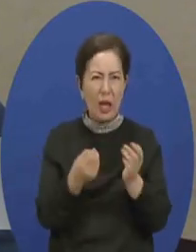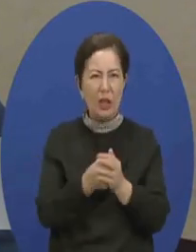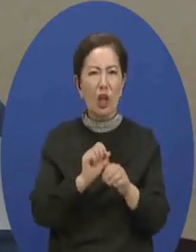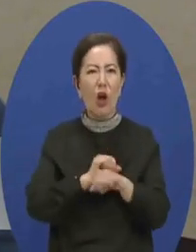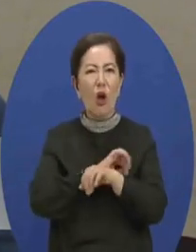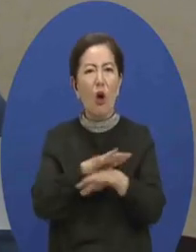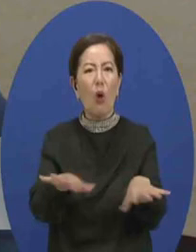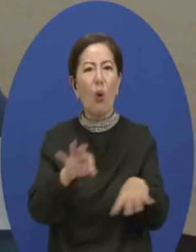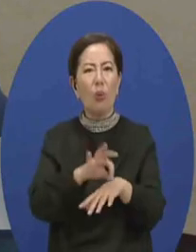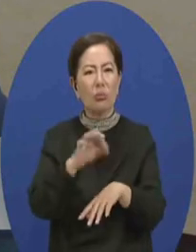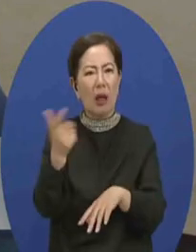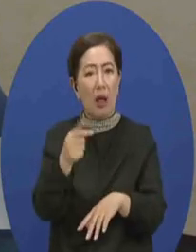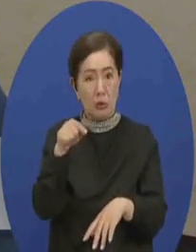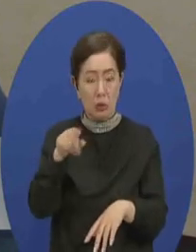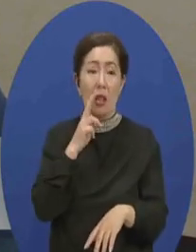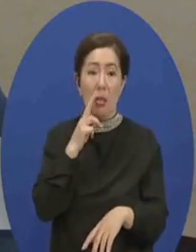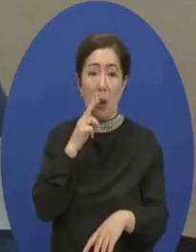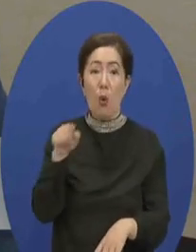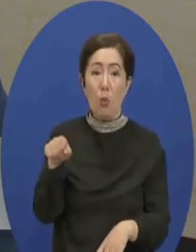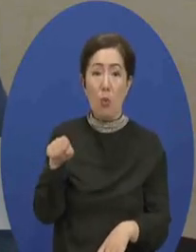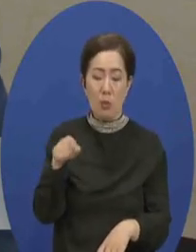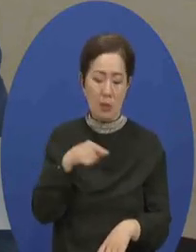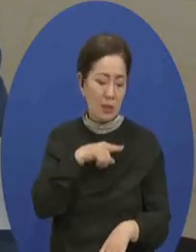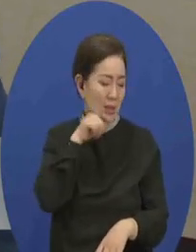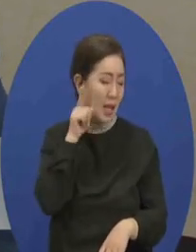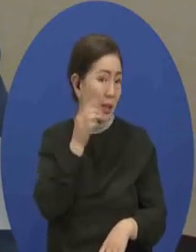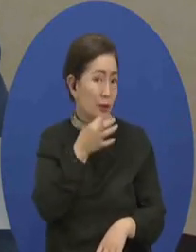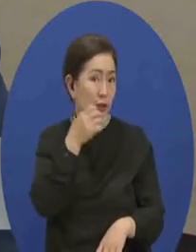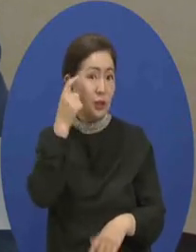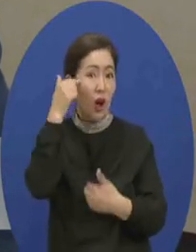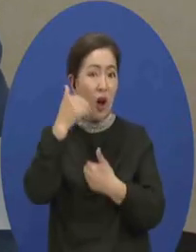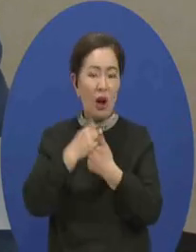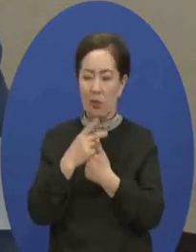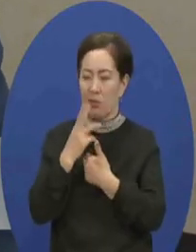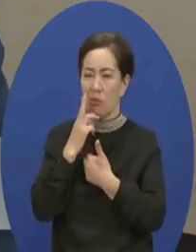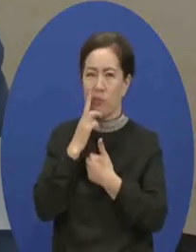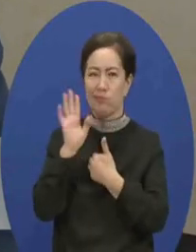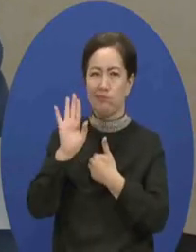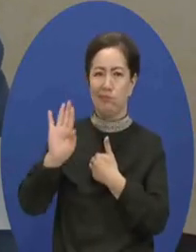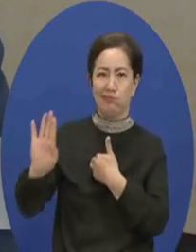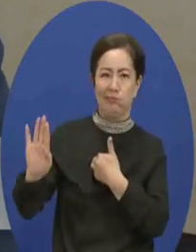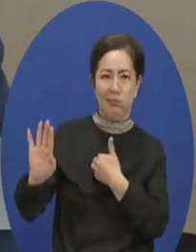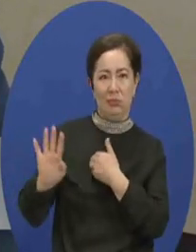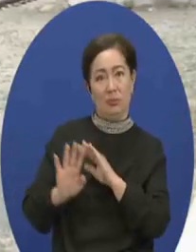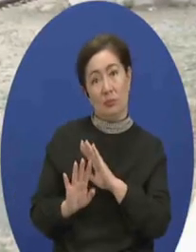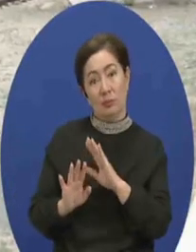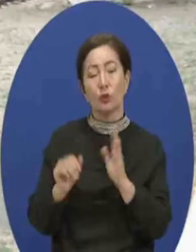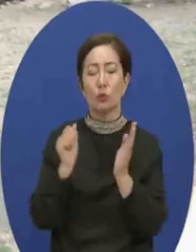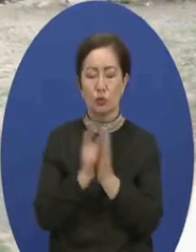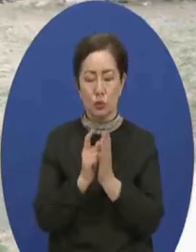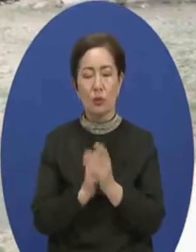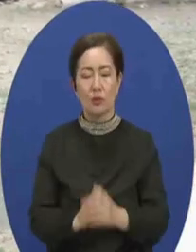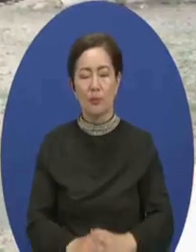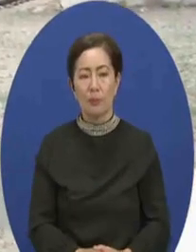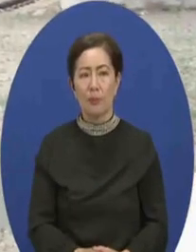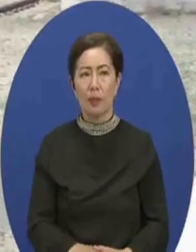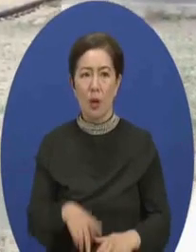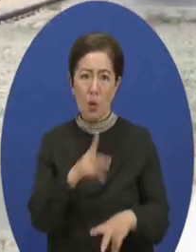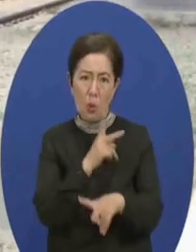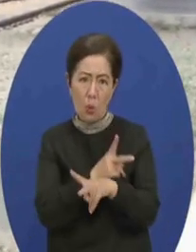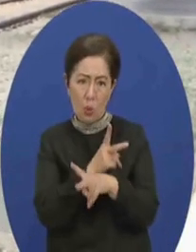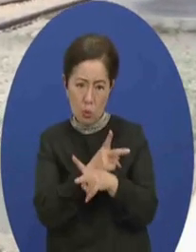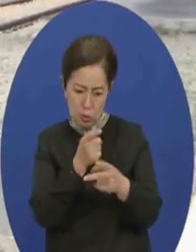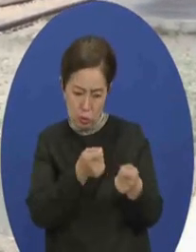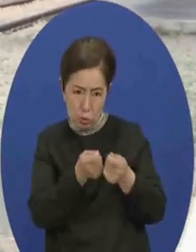тамхи байдаг. Тэрийг л одоо маш залуугаасаа ойлгоод тамхинаас хол байх нь бол хамгийн одоо чухал. Эрхцэн